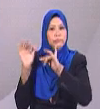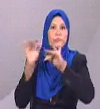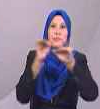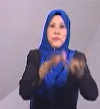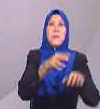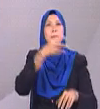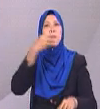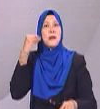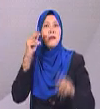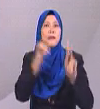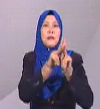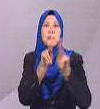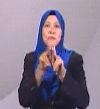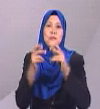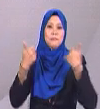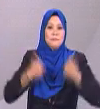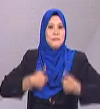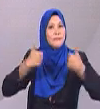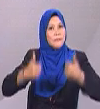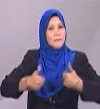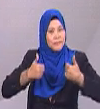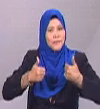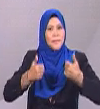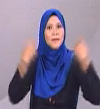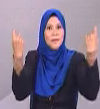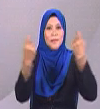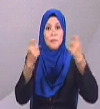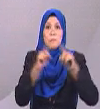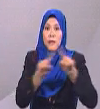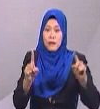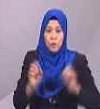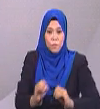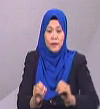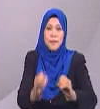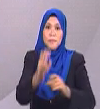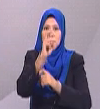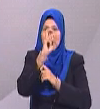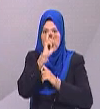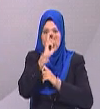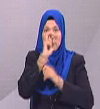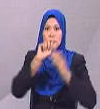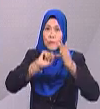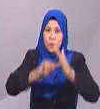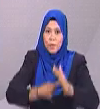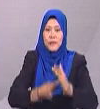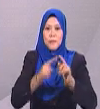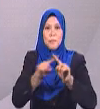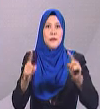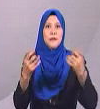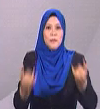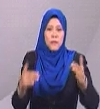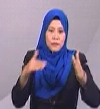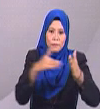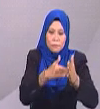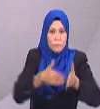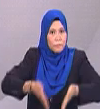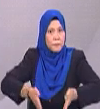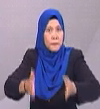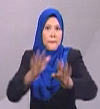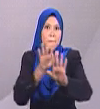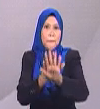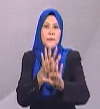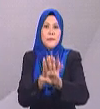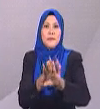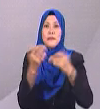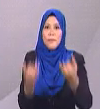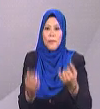halaman bagi meraikan Aidilfitri. Meskipun operasi ketat sedang dijalankan selain peningkatan jumlah sekatan jalan raya. Berikut